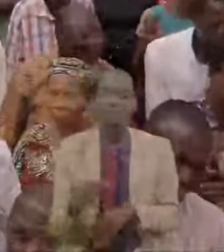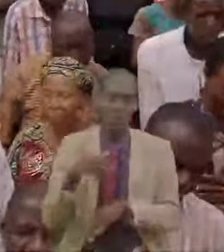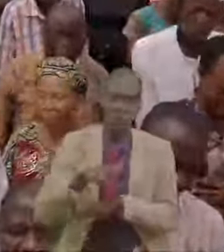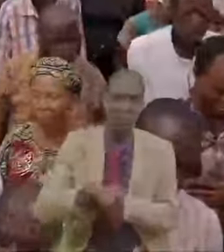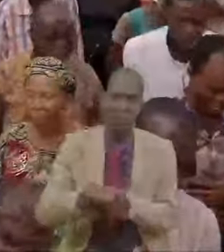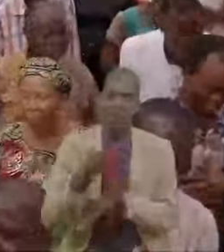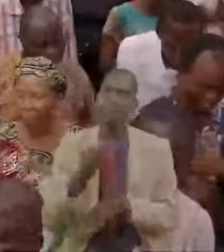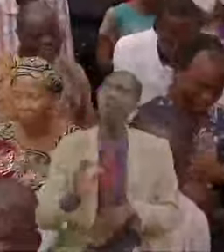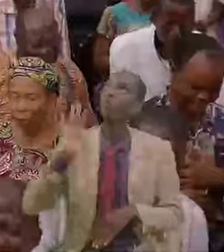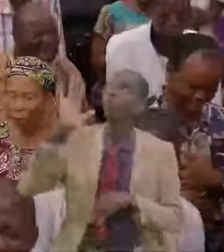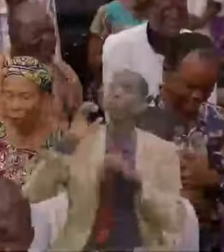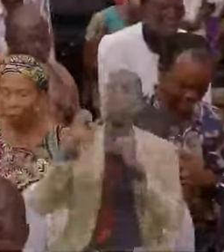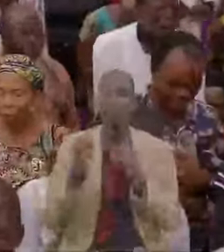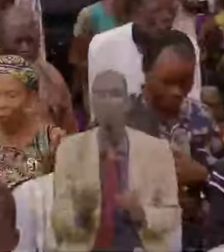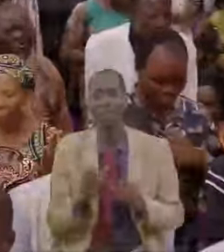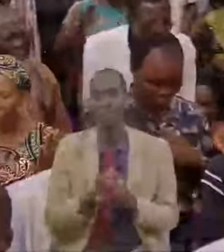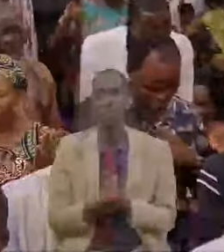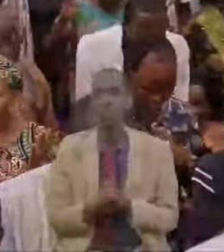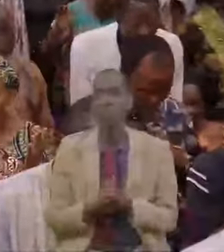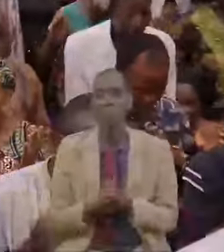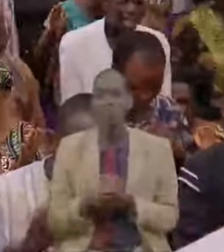L'heure de sa puissance.